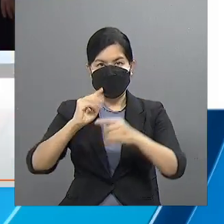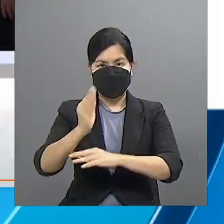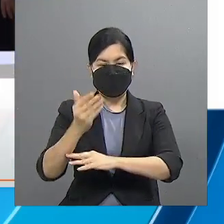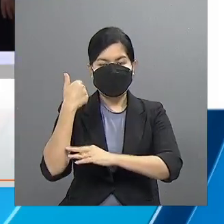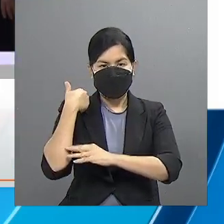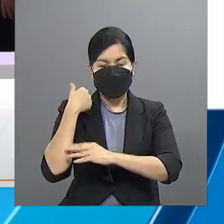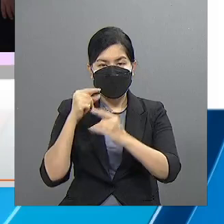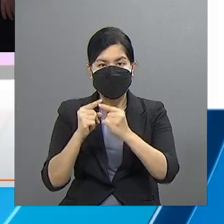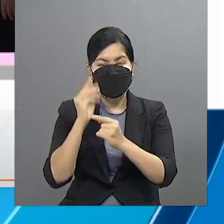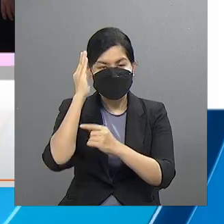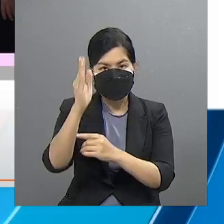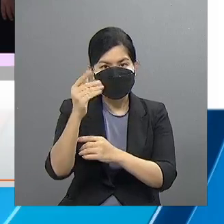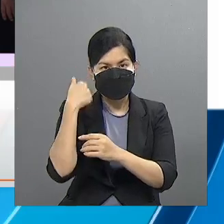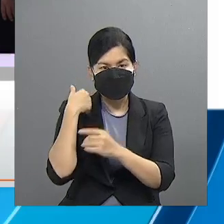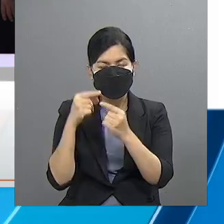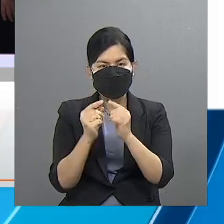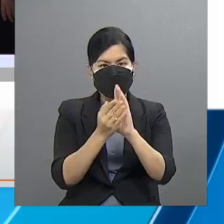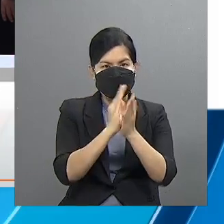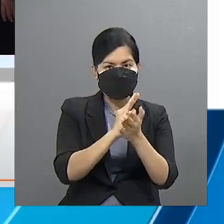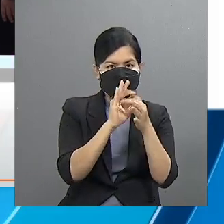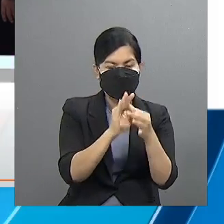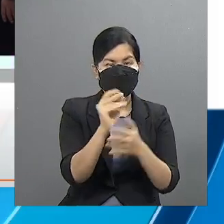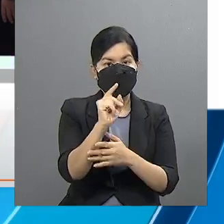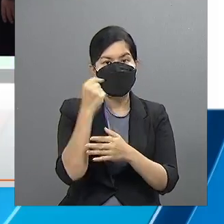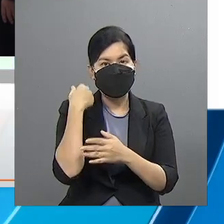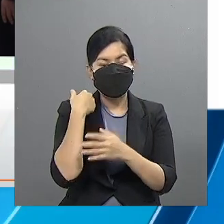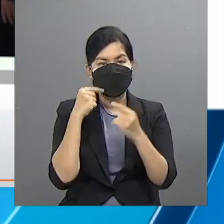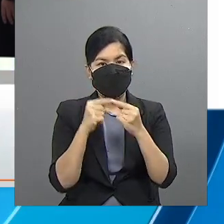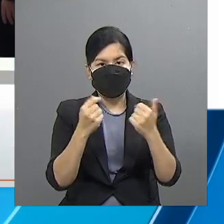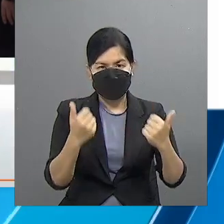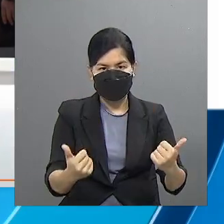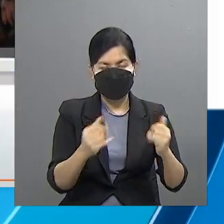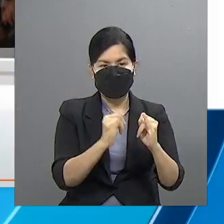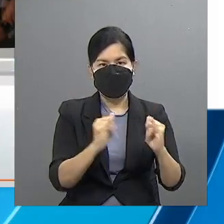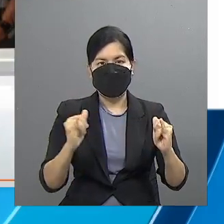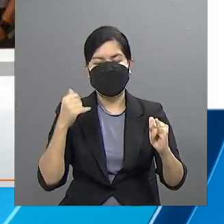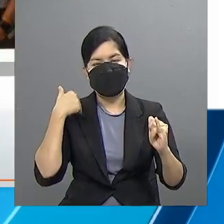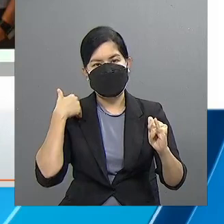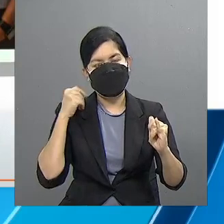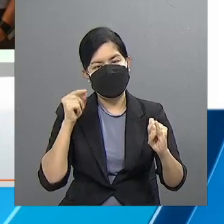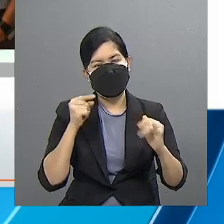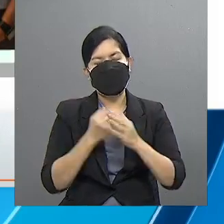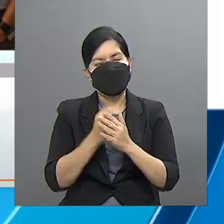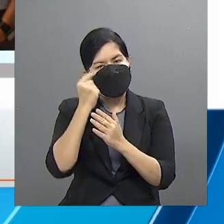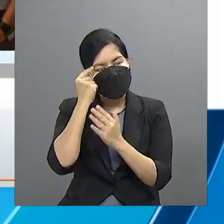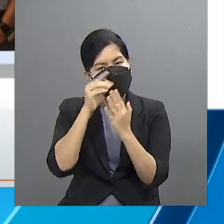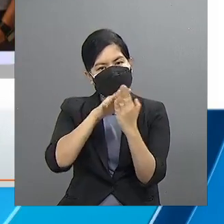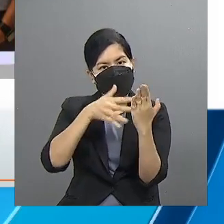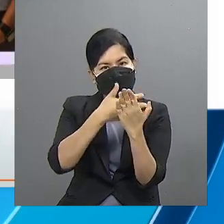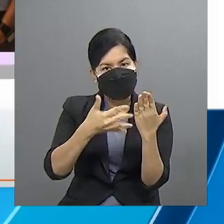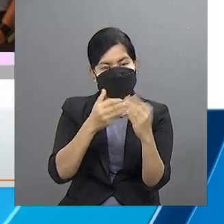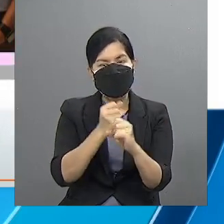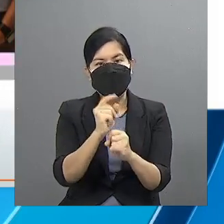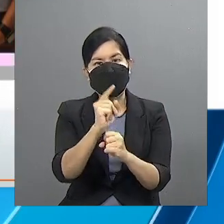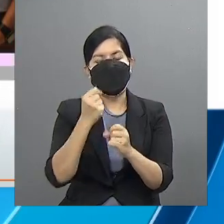ฟกัสในการที่จะเนื่องจากมัน social distancing ด้วยนะครับเราก็เลยมีแพลนว่าเราจะเหมือนแบบทำในตัวมุมมองนี่แหละ